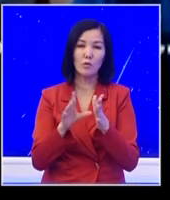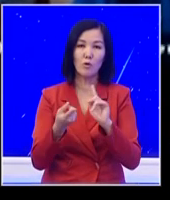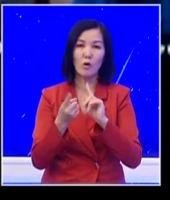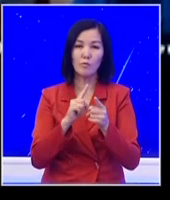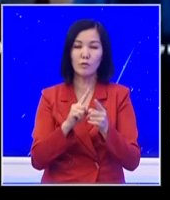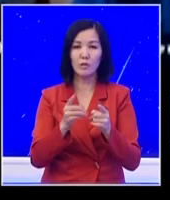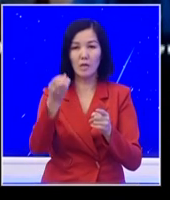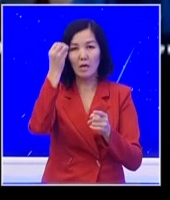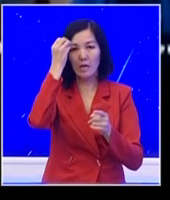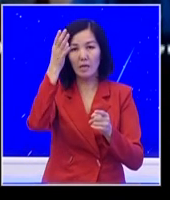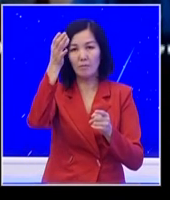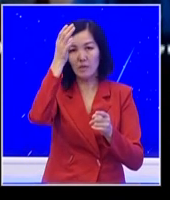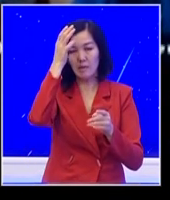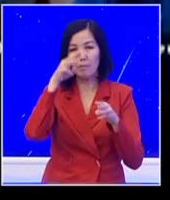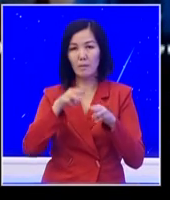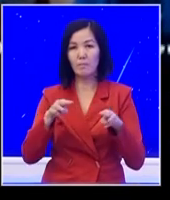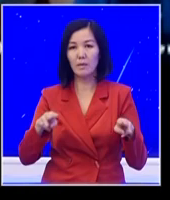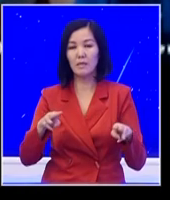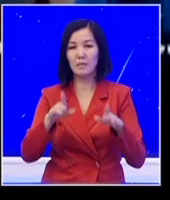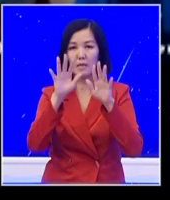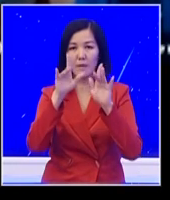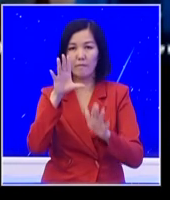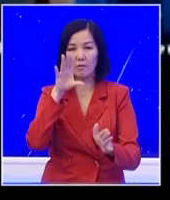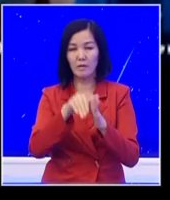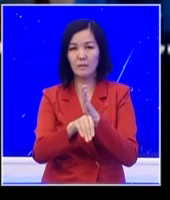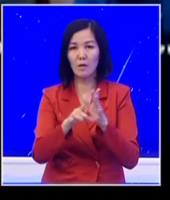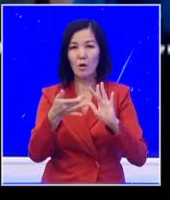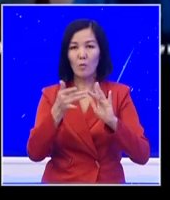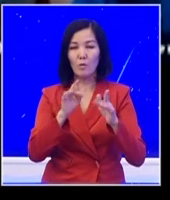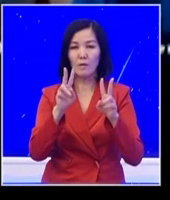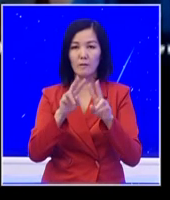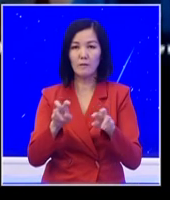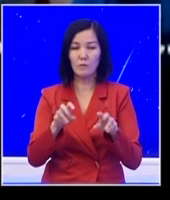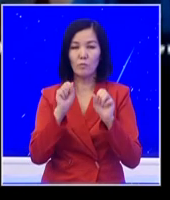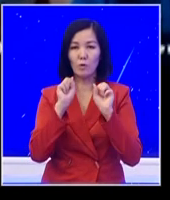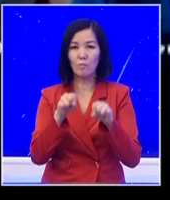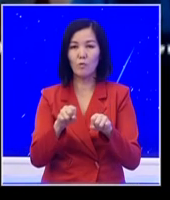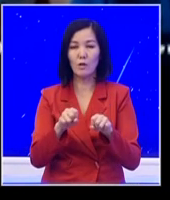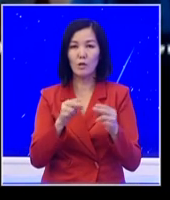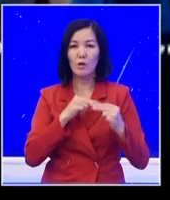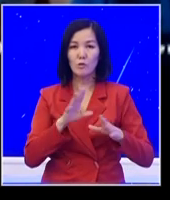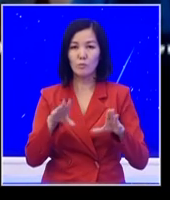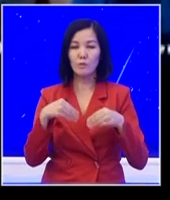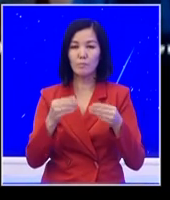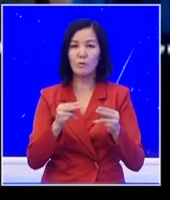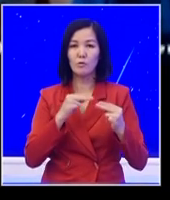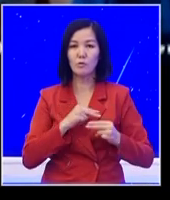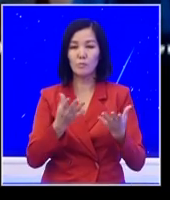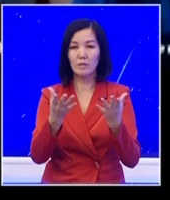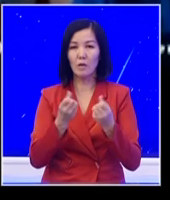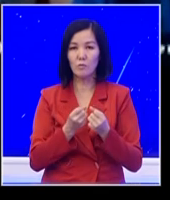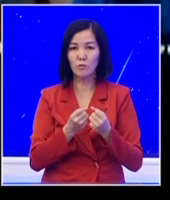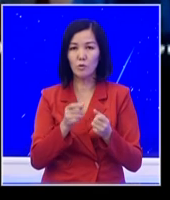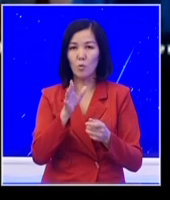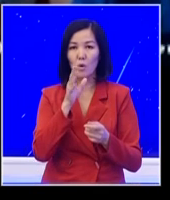және ғылым министрлігі сайтынан базаға енгізілген дипломды онлайн режимде тексеруге болады. Жұмыс берушінің де жұмысқа тұратын азаматтың